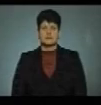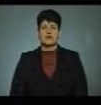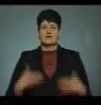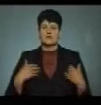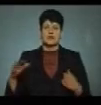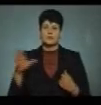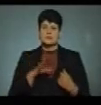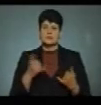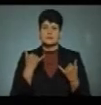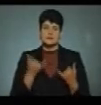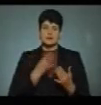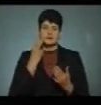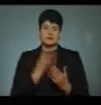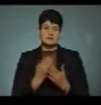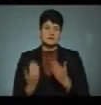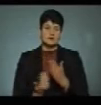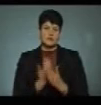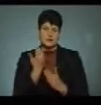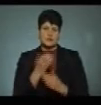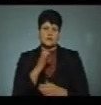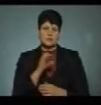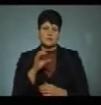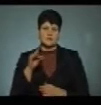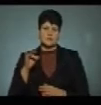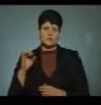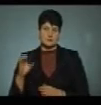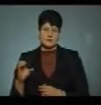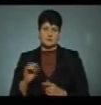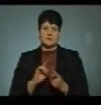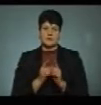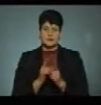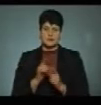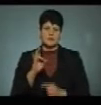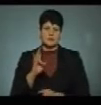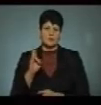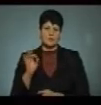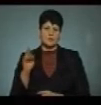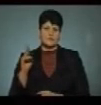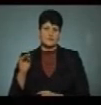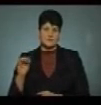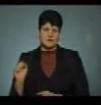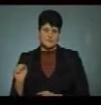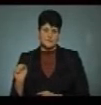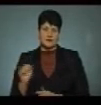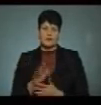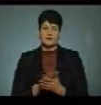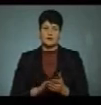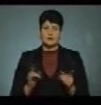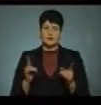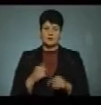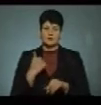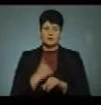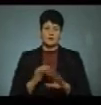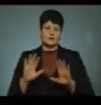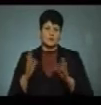Вітаю усіх, хто зараз з нами. Ви дивитеся новини. Я Соломія Струс. Сурдоперекладач Надія Коцовська. І далі коротко про головні події